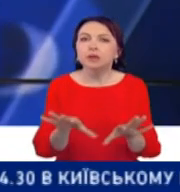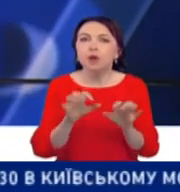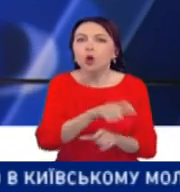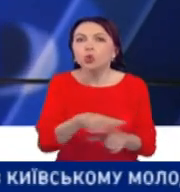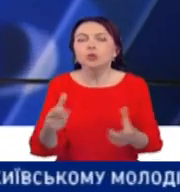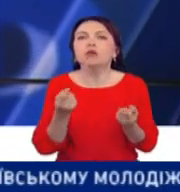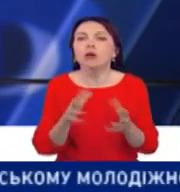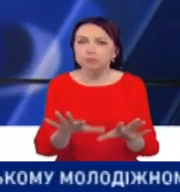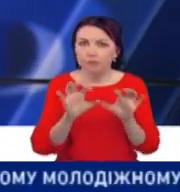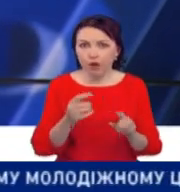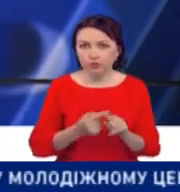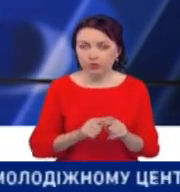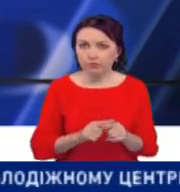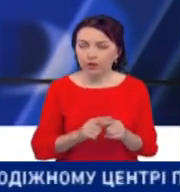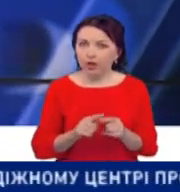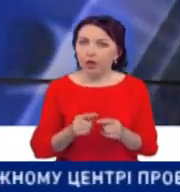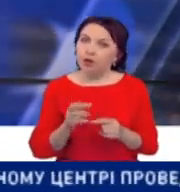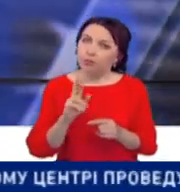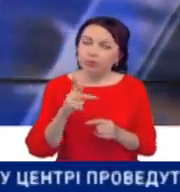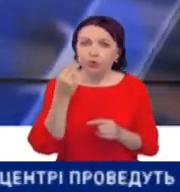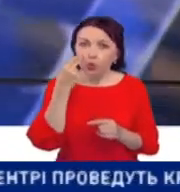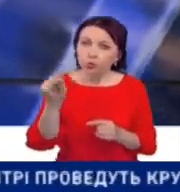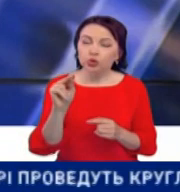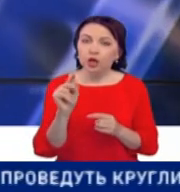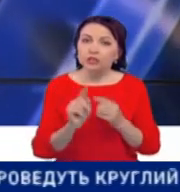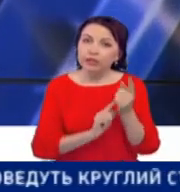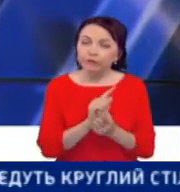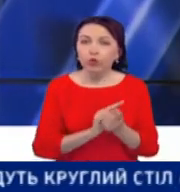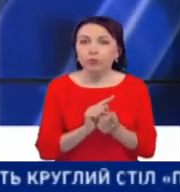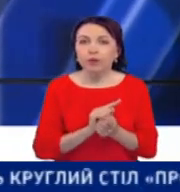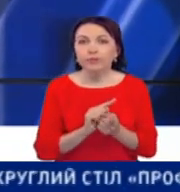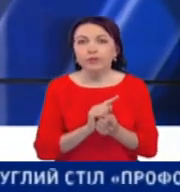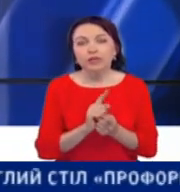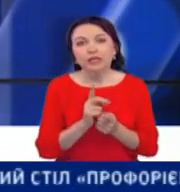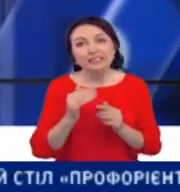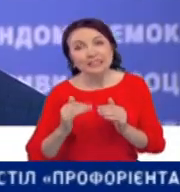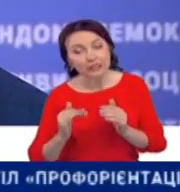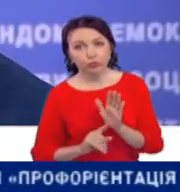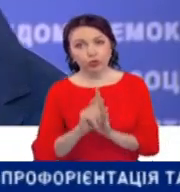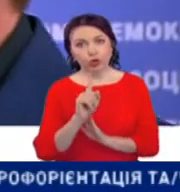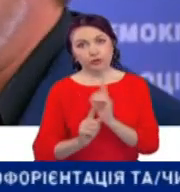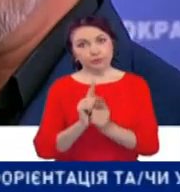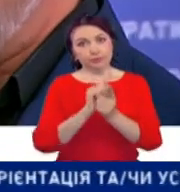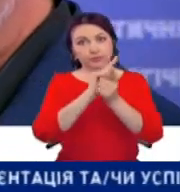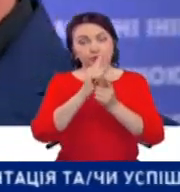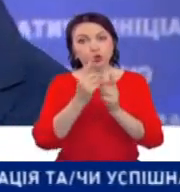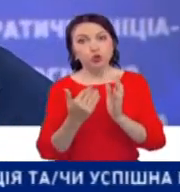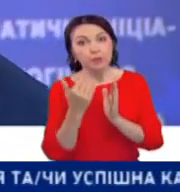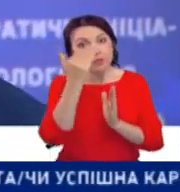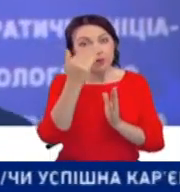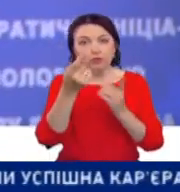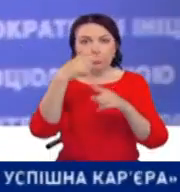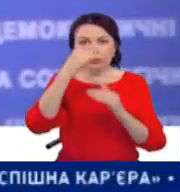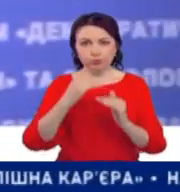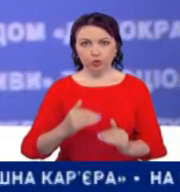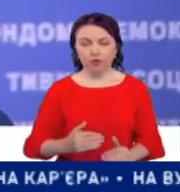вони громадою сприймаються? Чи не варто було б оці всі реформи, в тому числі, якось трошки знизу, да? Саме для того, щоб вони піднімалися, а не